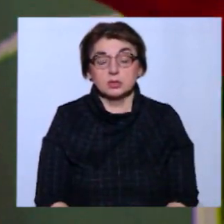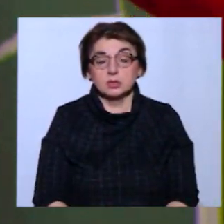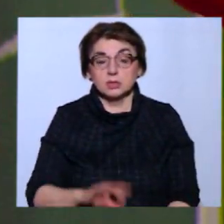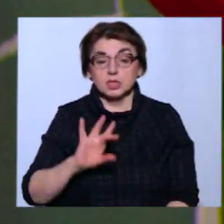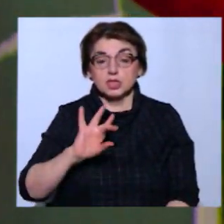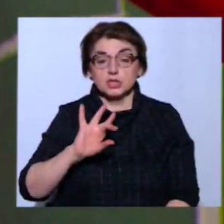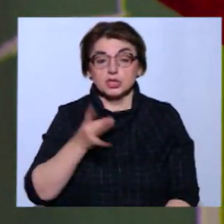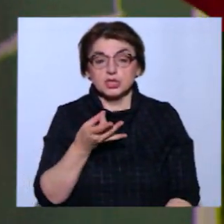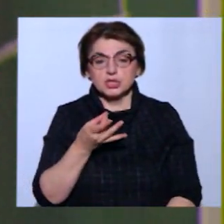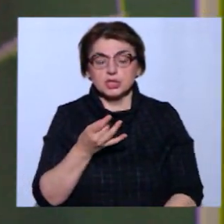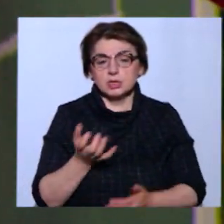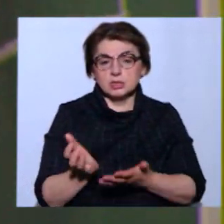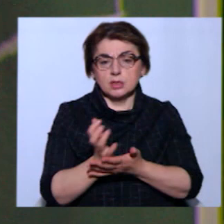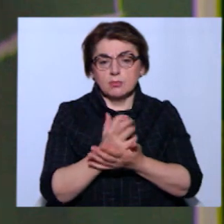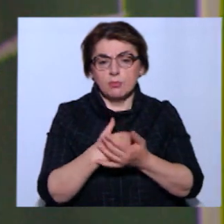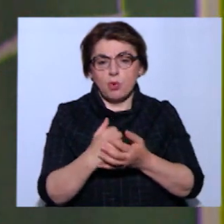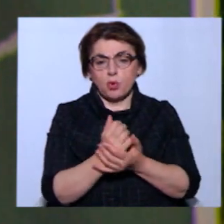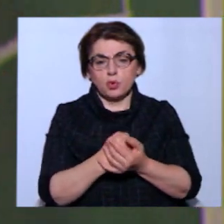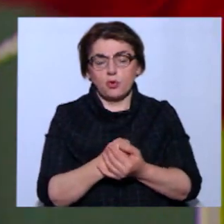ცხიმის დაგროვება.